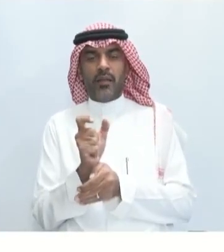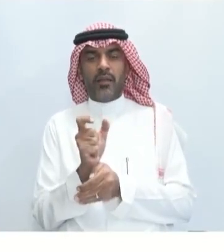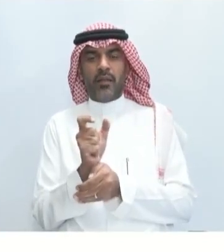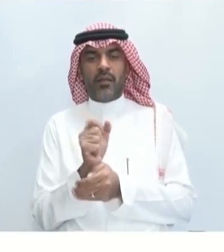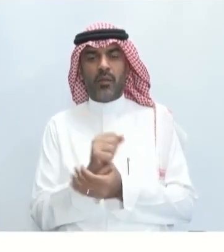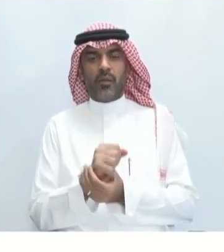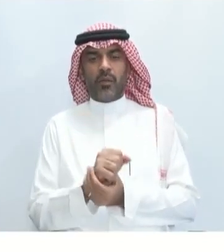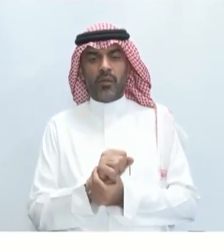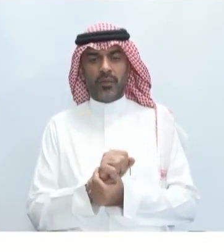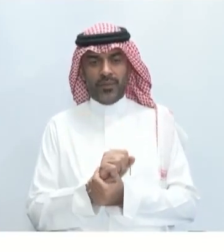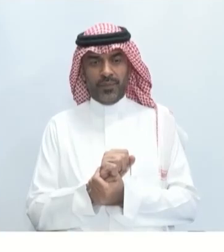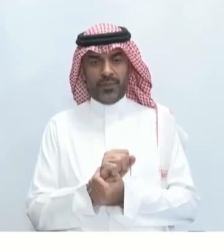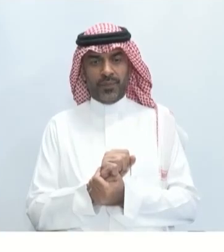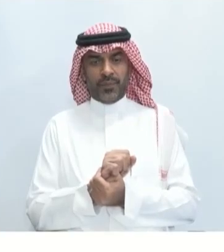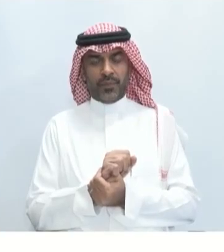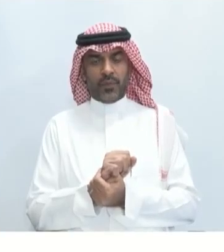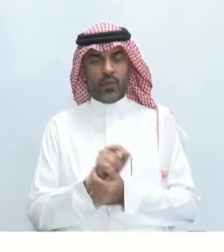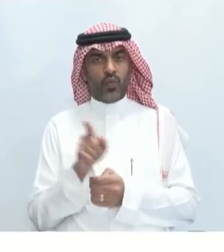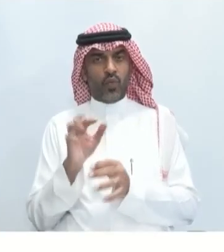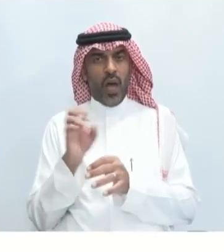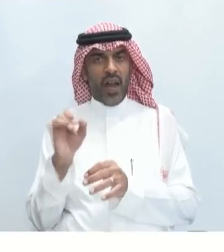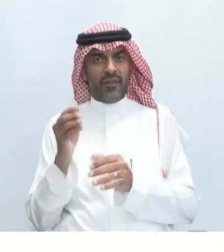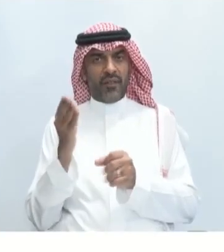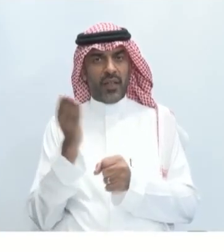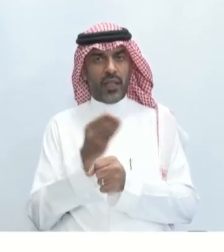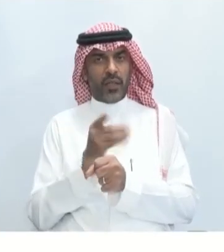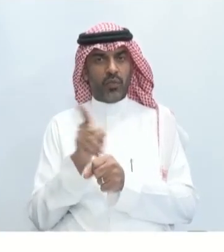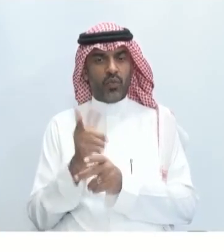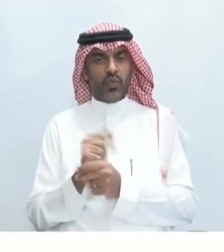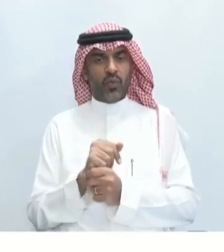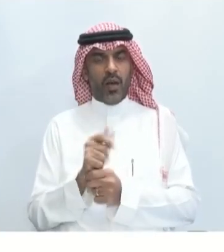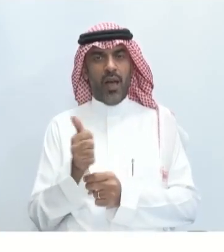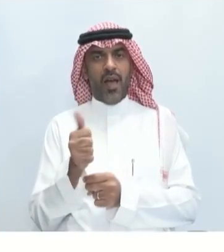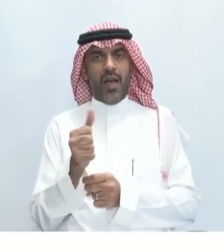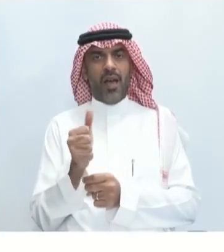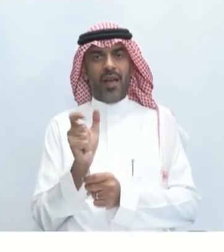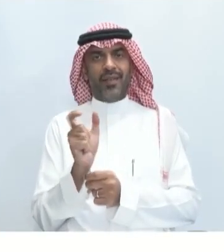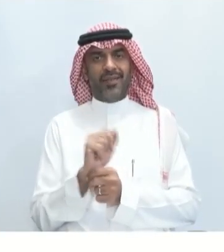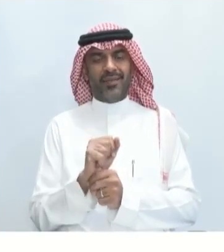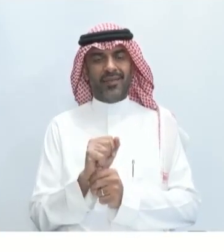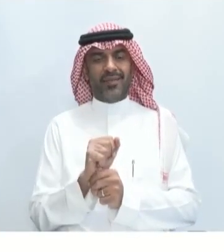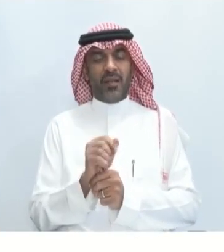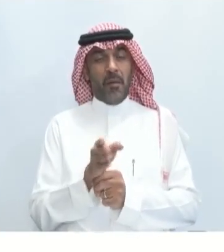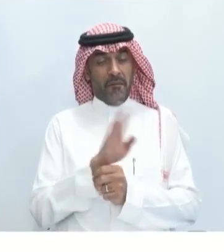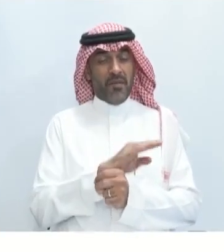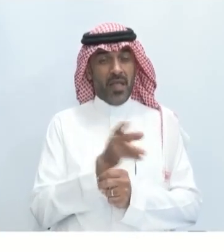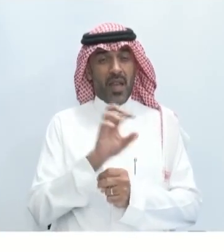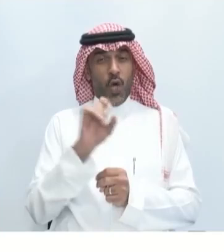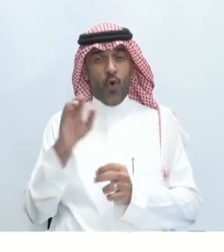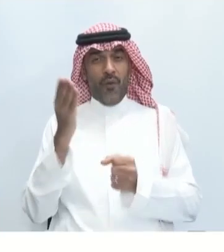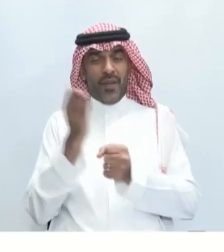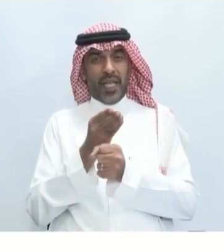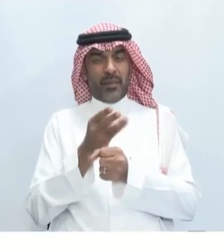نصب ما هو حرف النصب هو ان ادوات النصب الاخرى